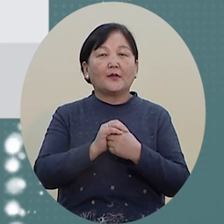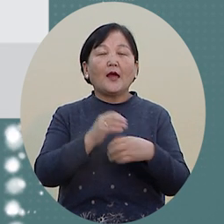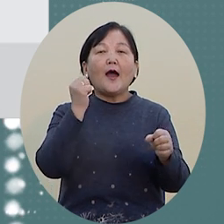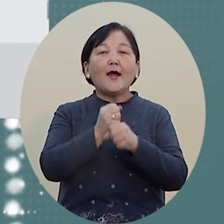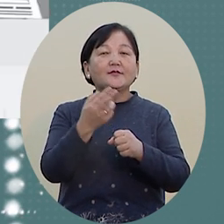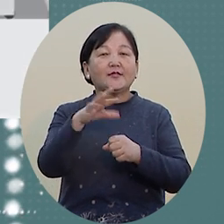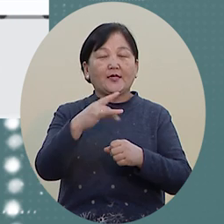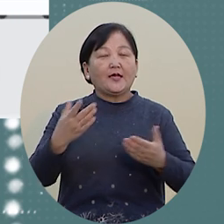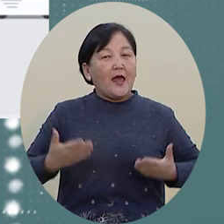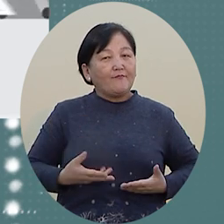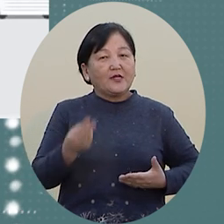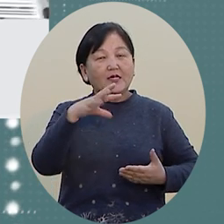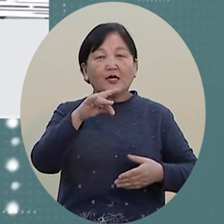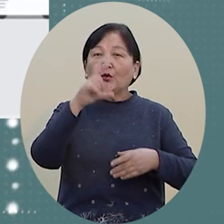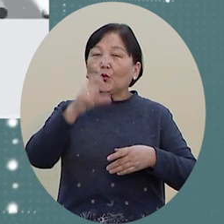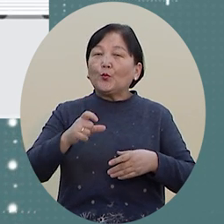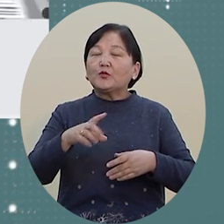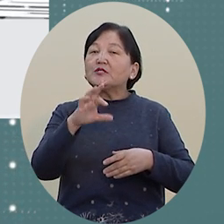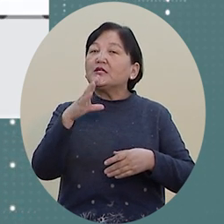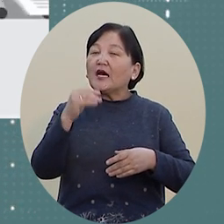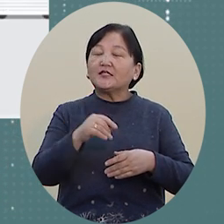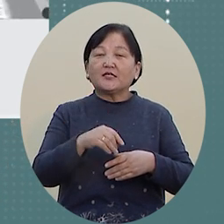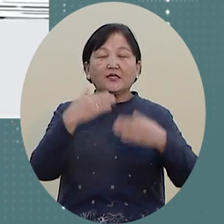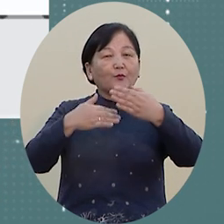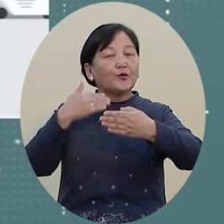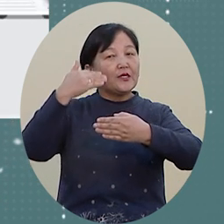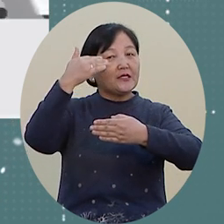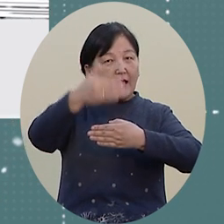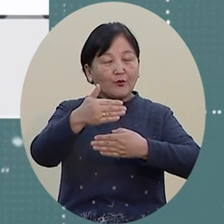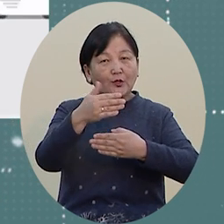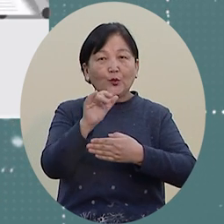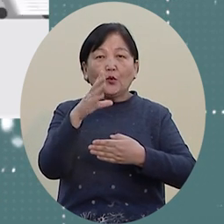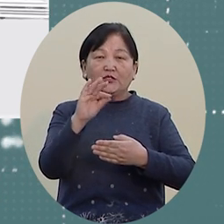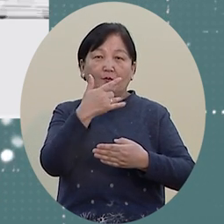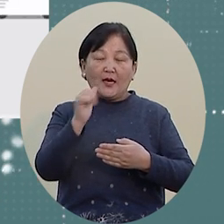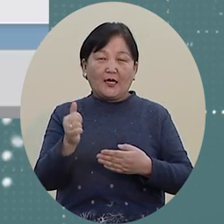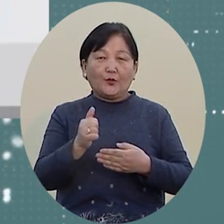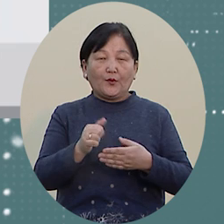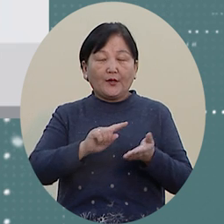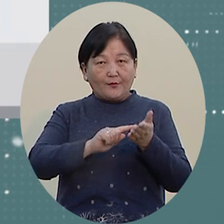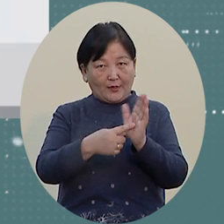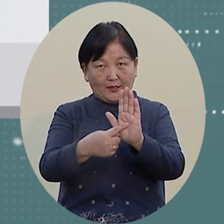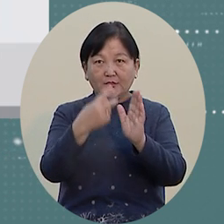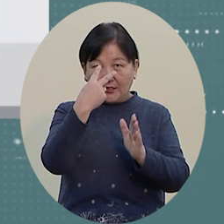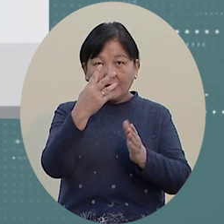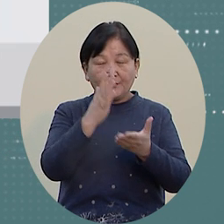ажил дээр, амьдрал дээр хүмүүс яаж үнийг даван тулдаг вэ гэдэг талаар бол энэ кинон дээр би гарч байгаа.